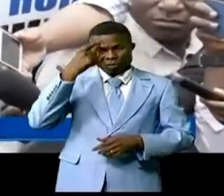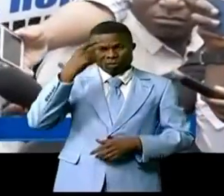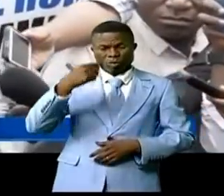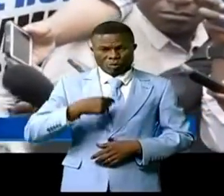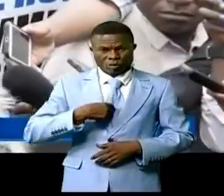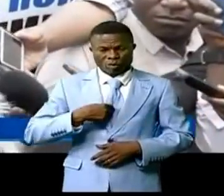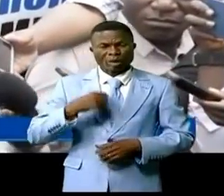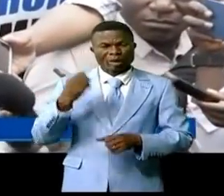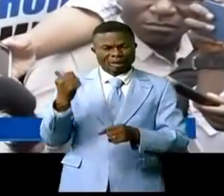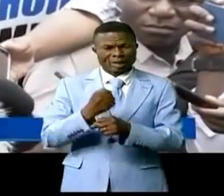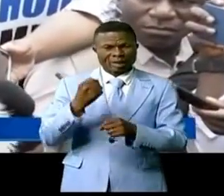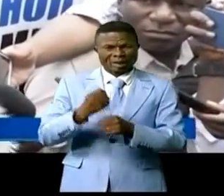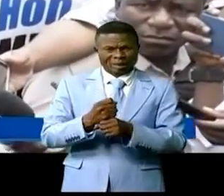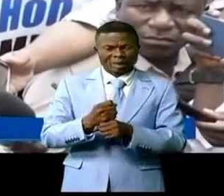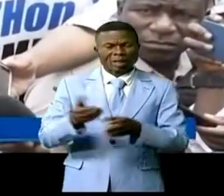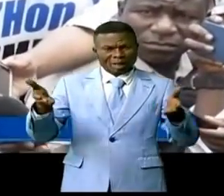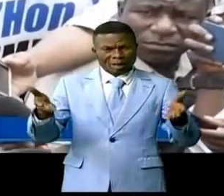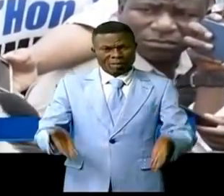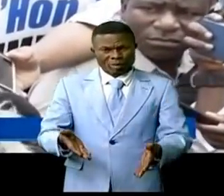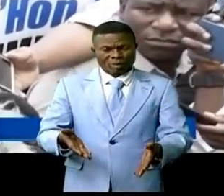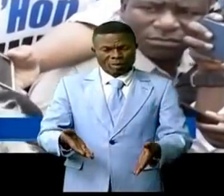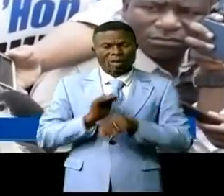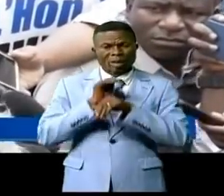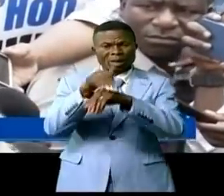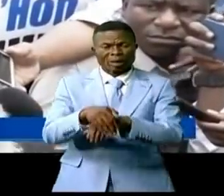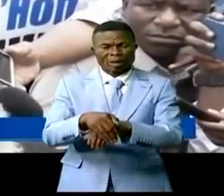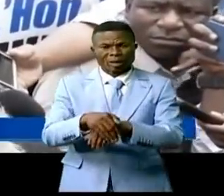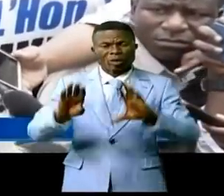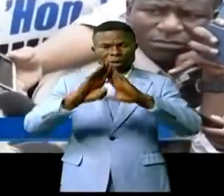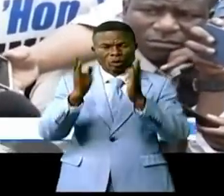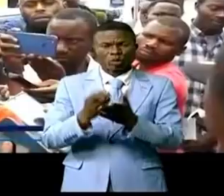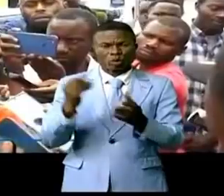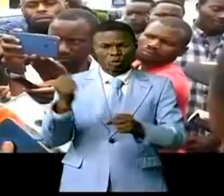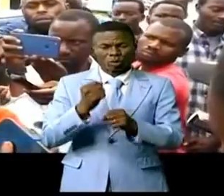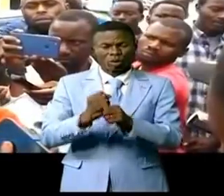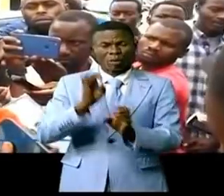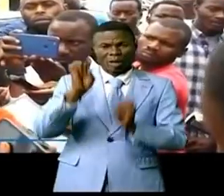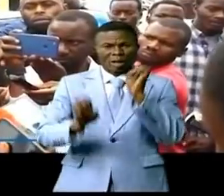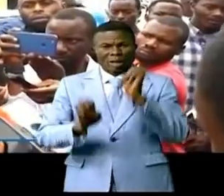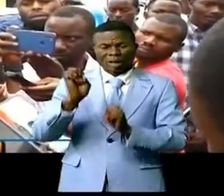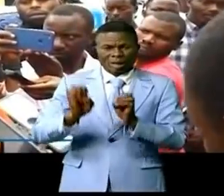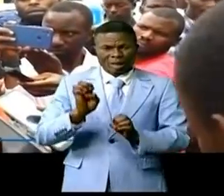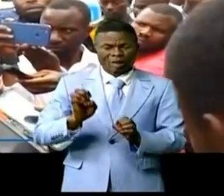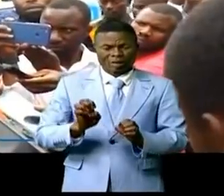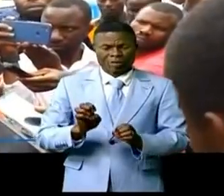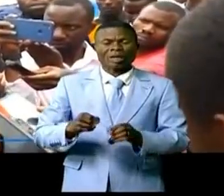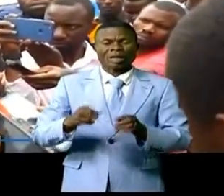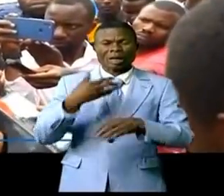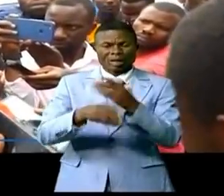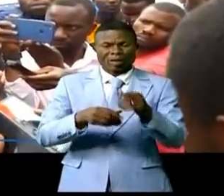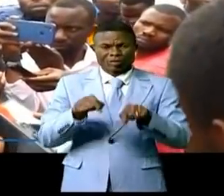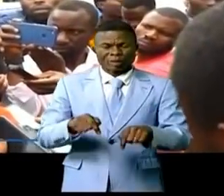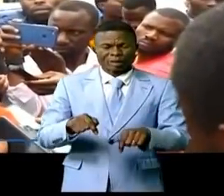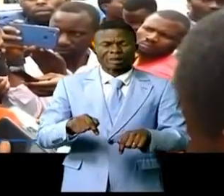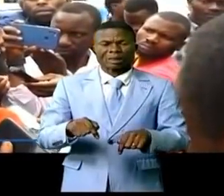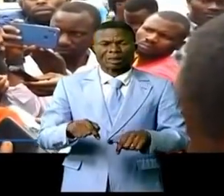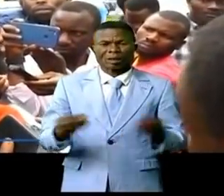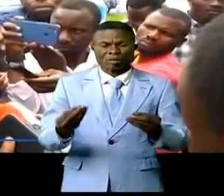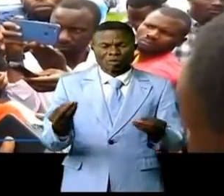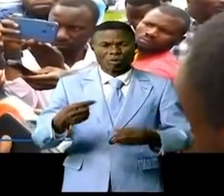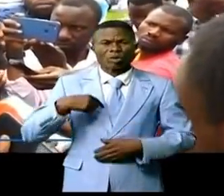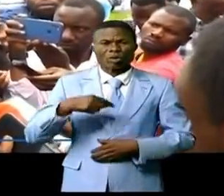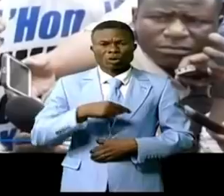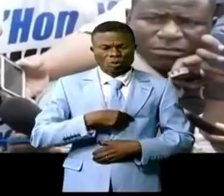qu'un devoir d'être là et de participer à tous ces travaux d'évaluation de l'état de siège, puisque nous avons